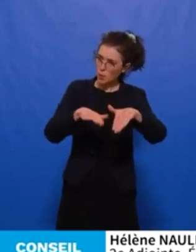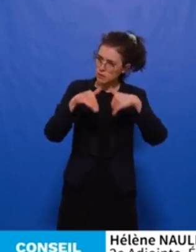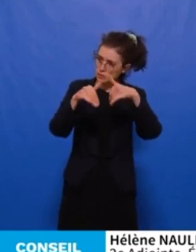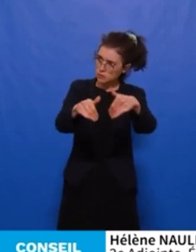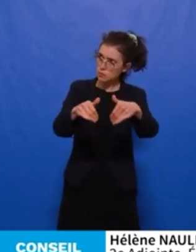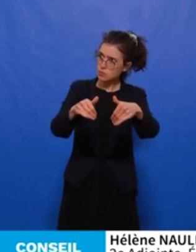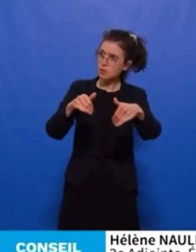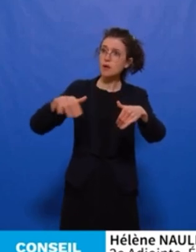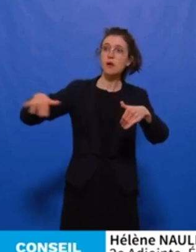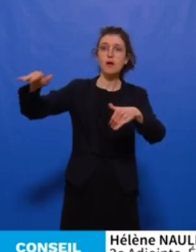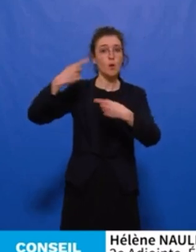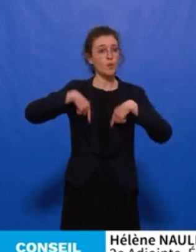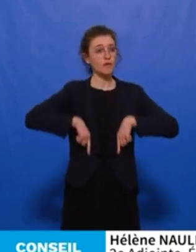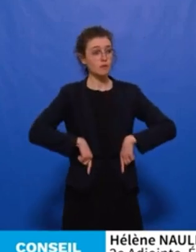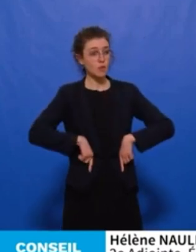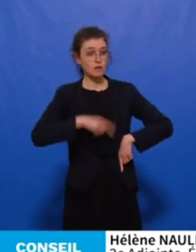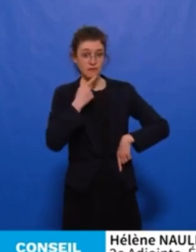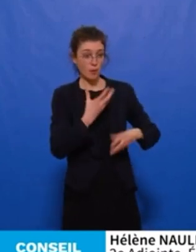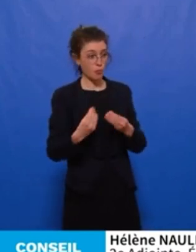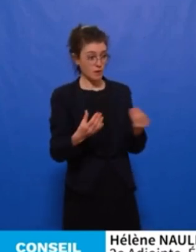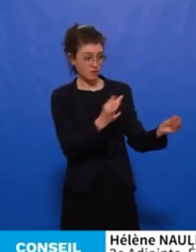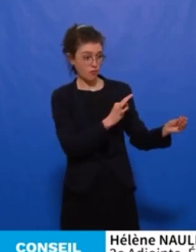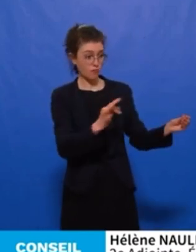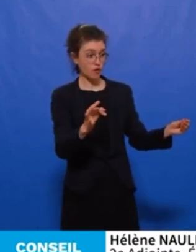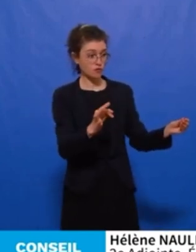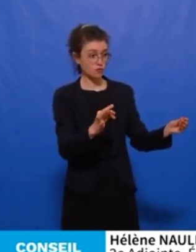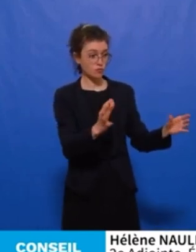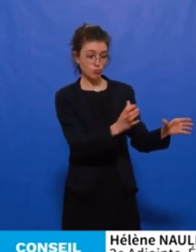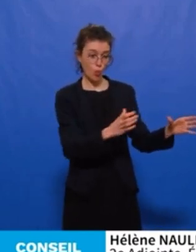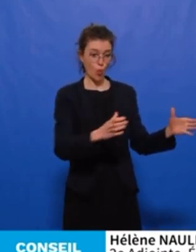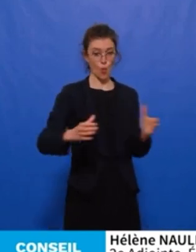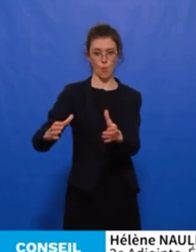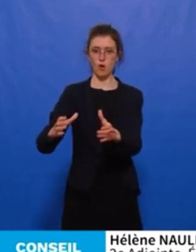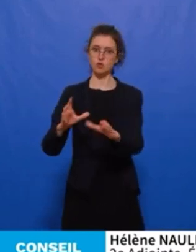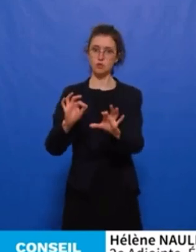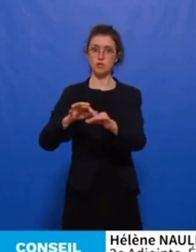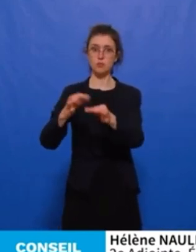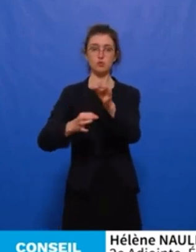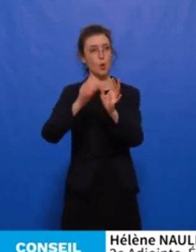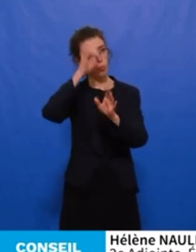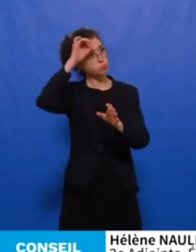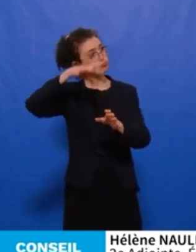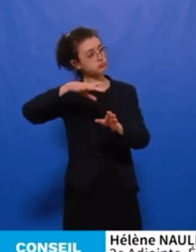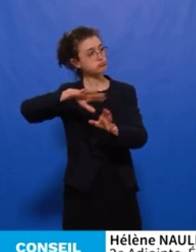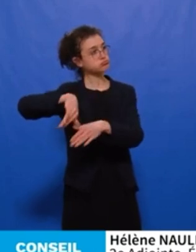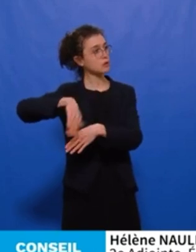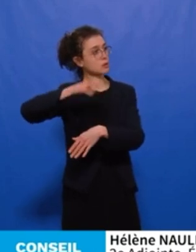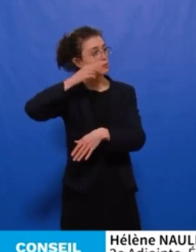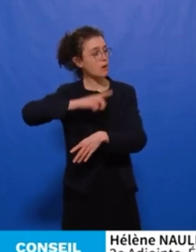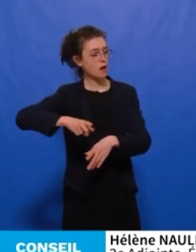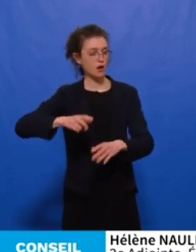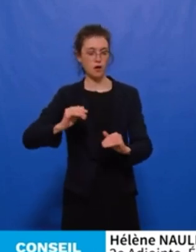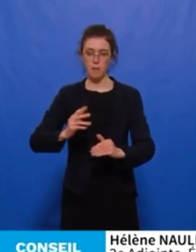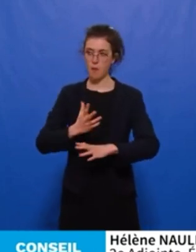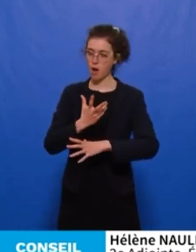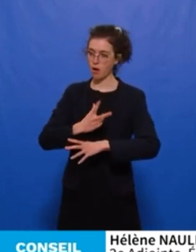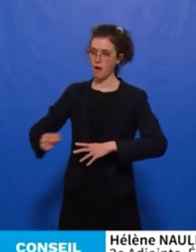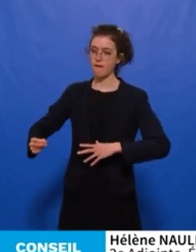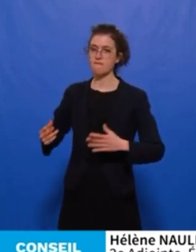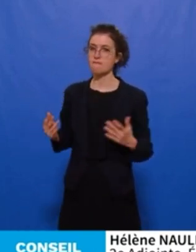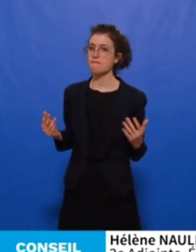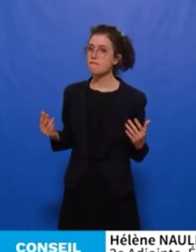pas 70% des Français, c'est quand même un fait de surdité démocratique extrêmement grave dans ce pays. La crise